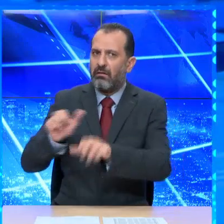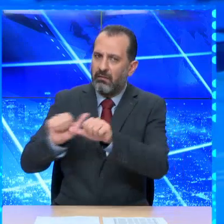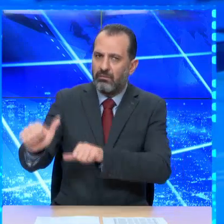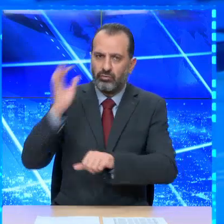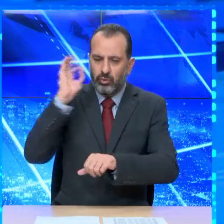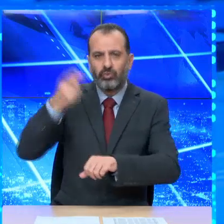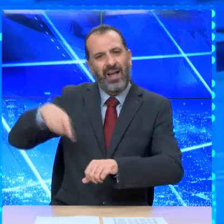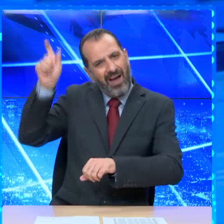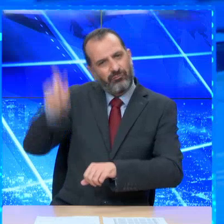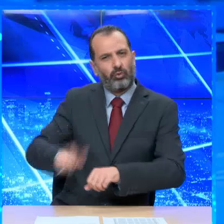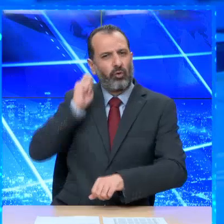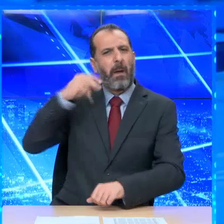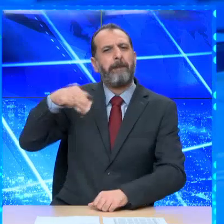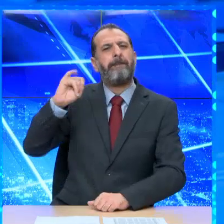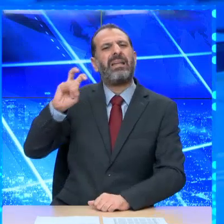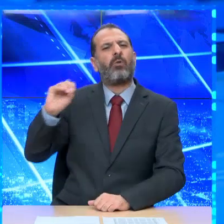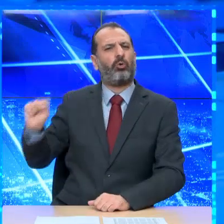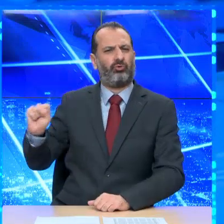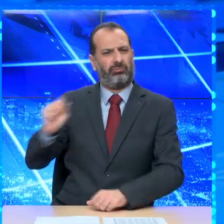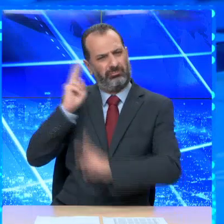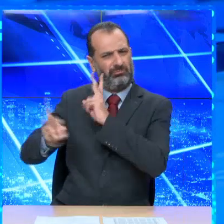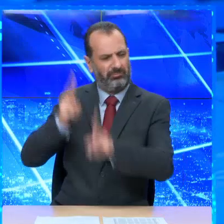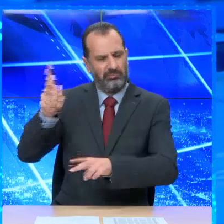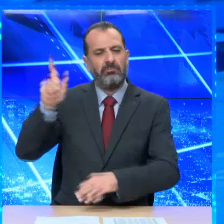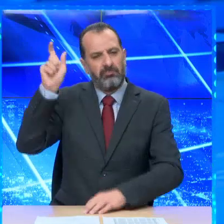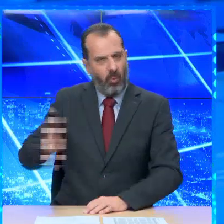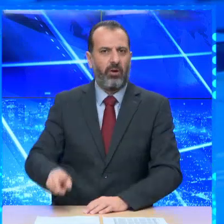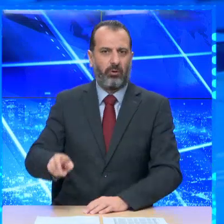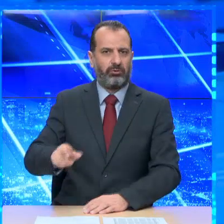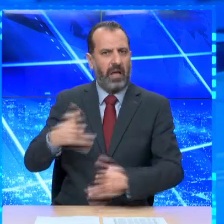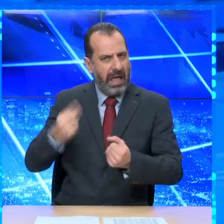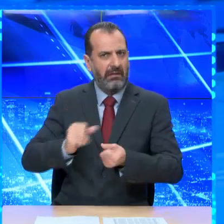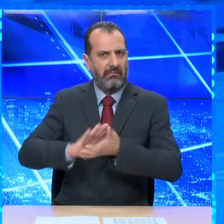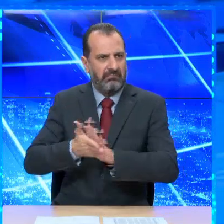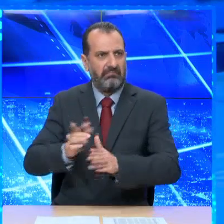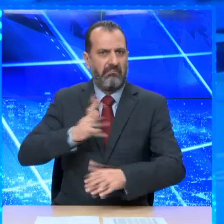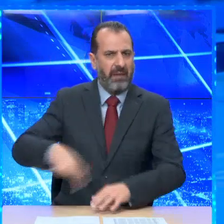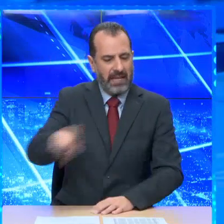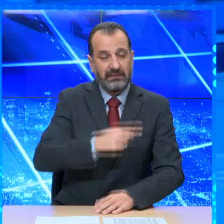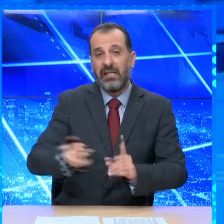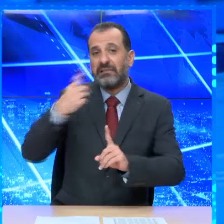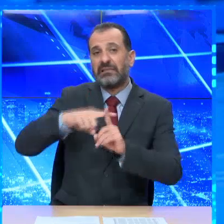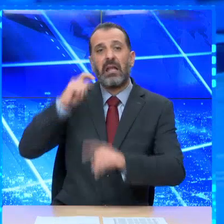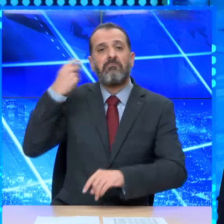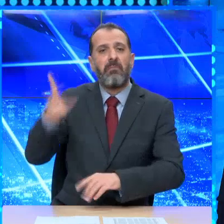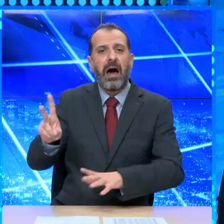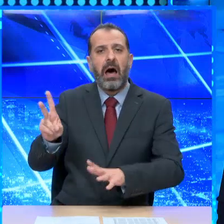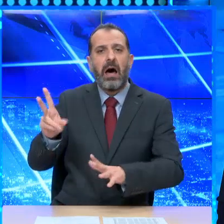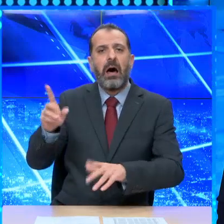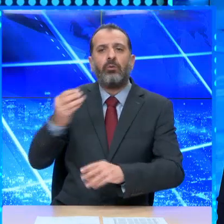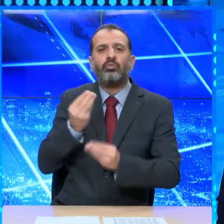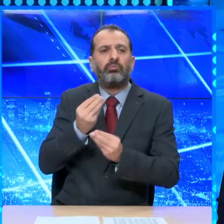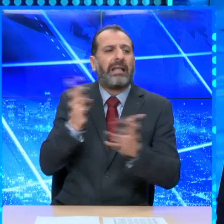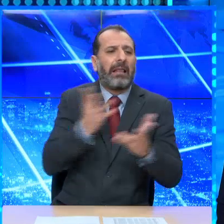είχε στήσει ο Ηλίας Μίχος, αλλά και για τα όσα έκαψαν την μητέρα της μικρής που θα απολογηθεί την Δευτέρα. Τις τελευταίες εξελίξεις